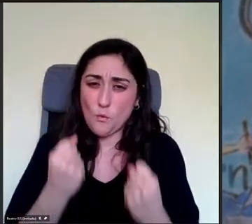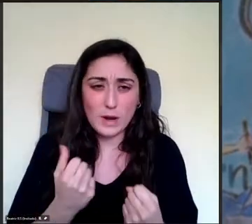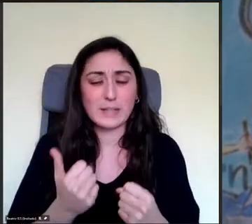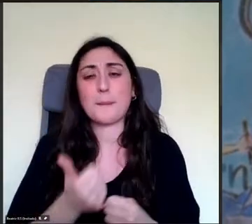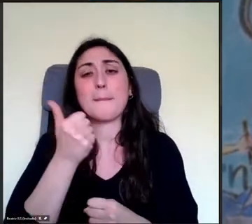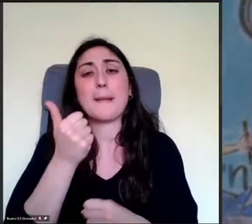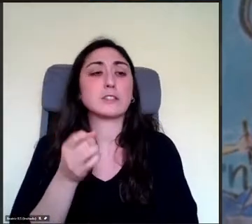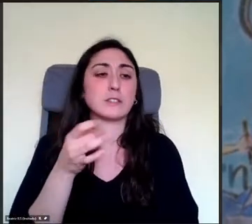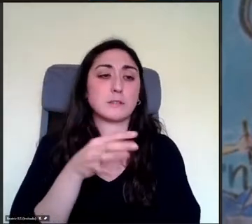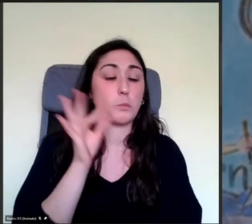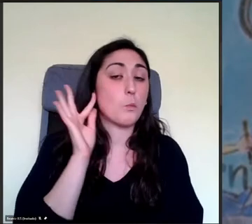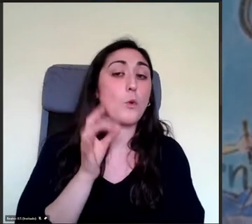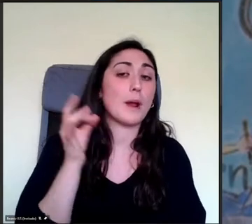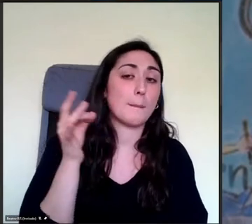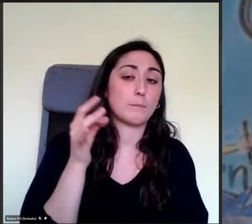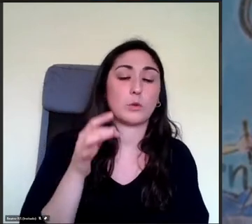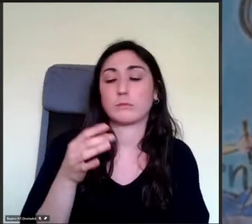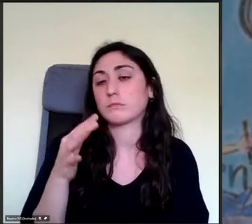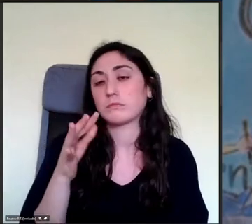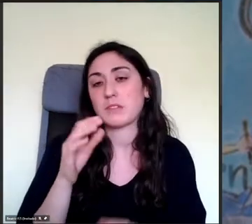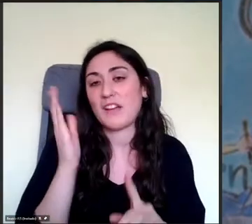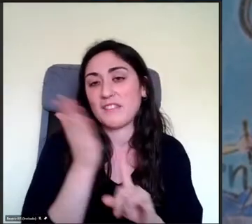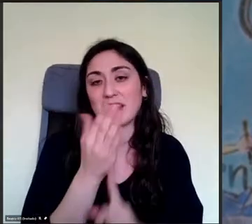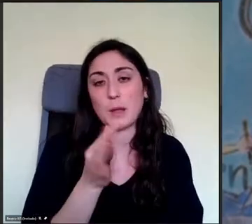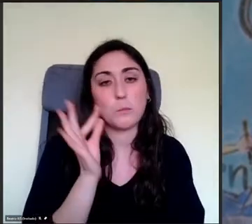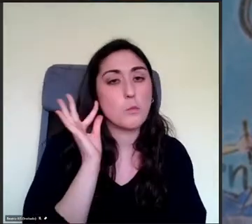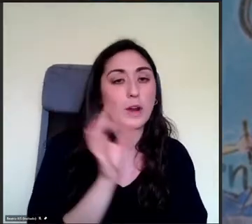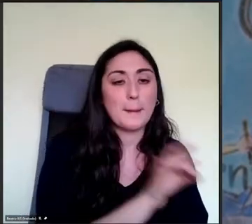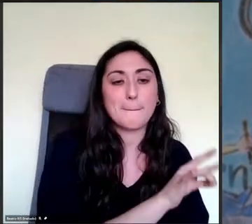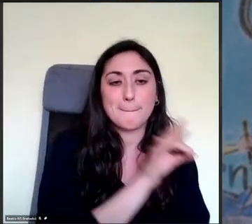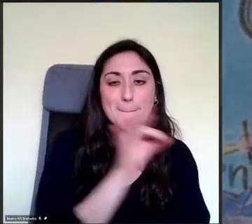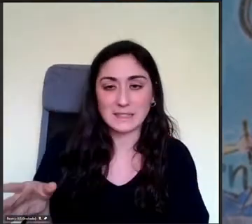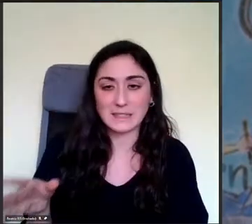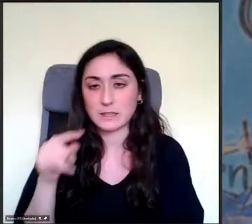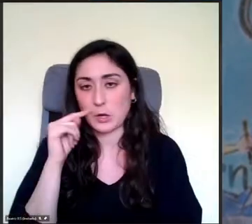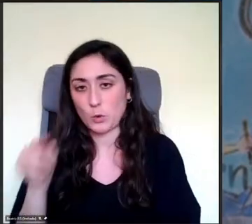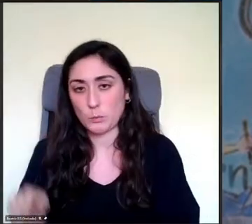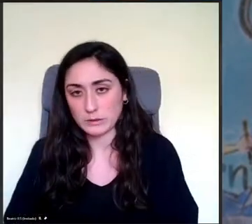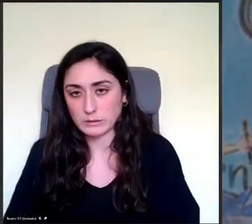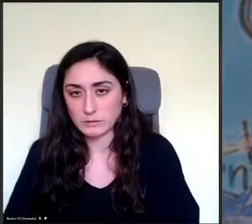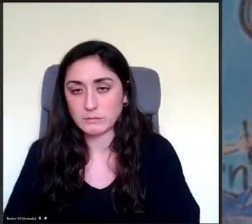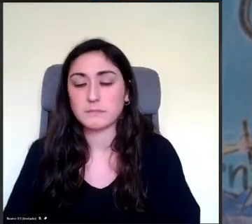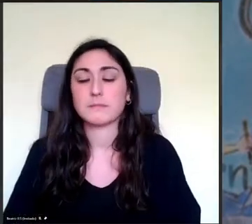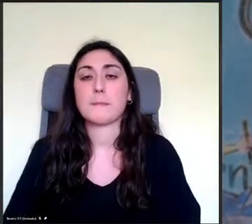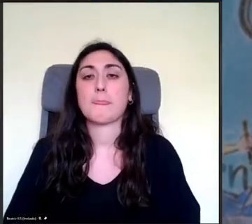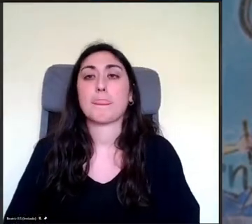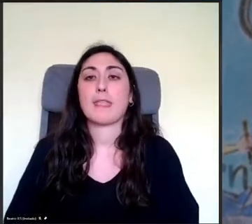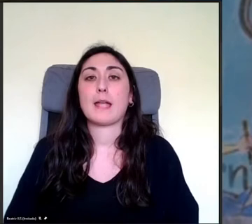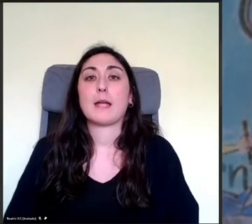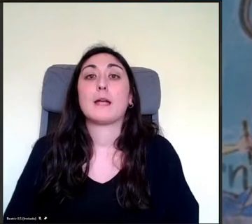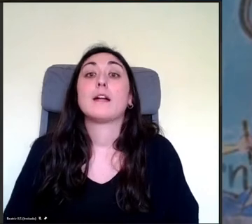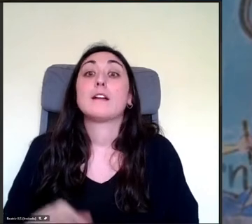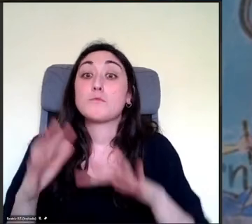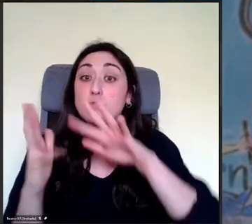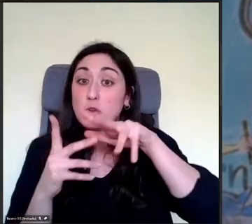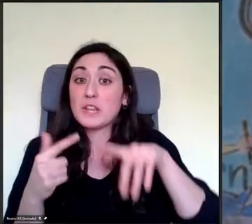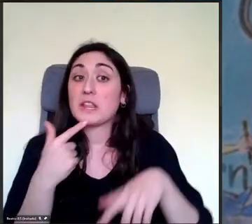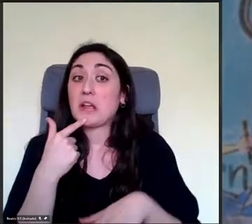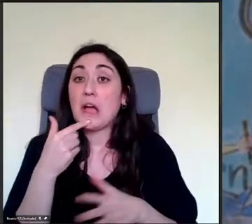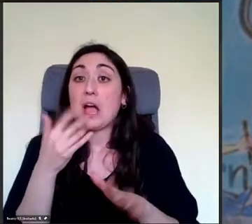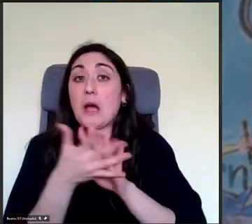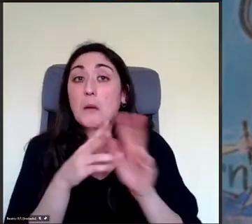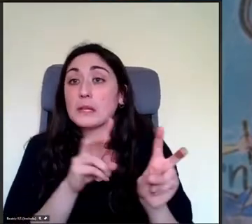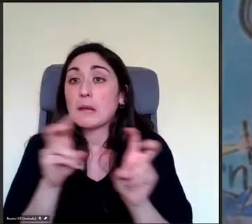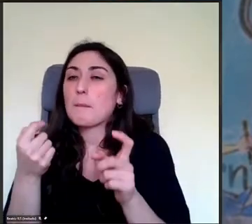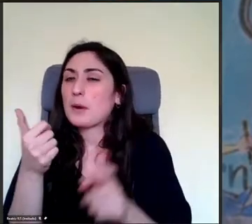als homes. I això, els mitjans de comunicació se n'han fet ressò, però no prou. I calia visibilitzar-lo perquè